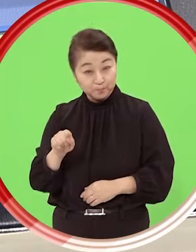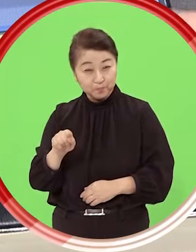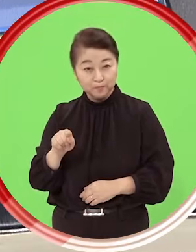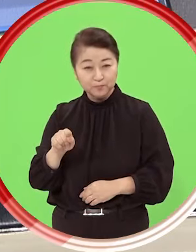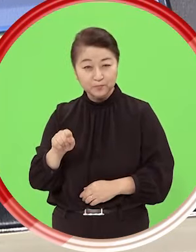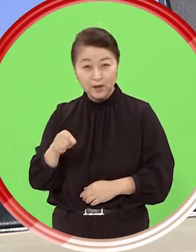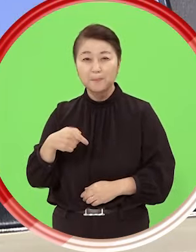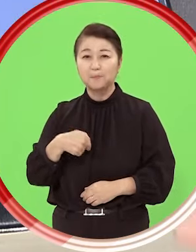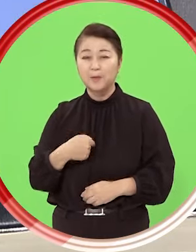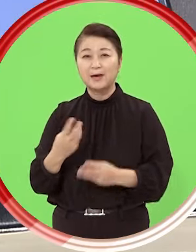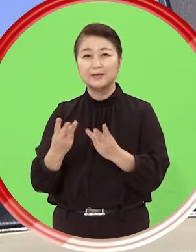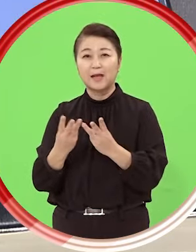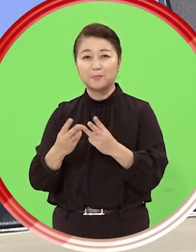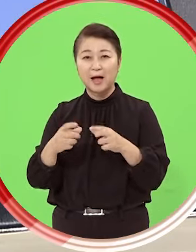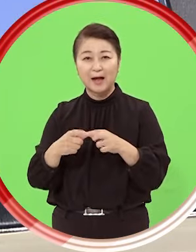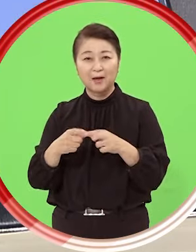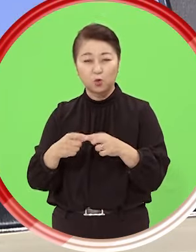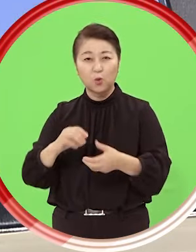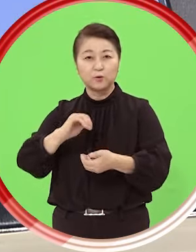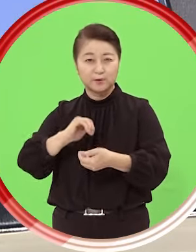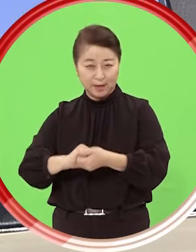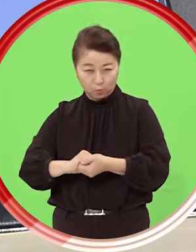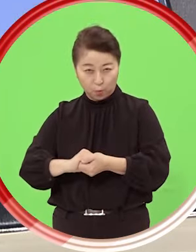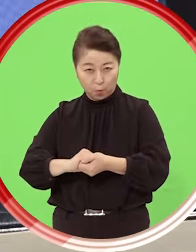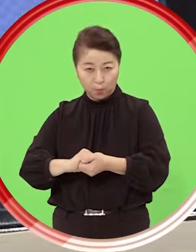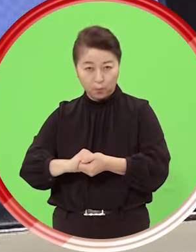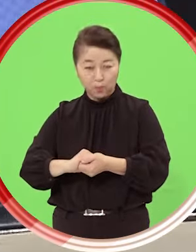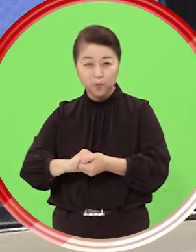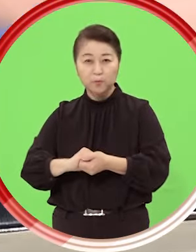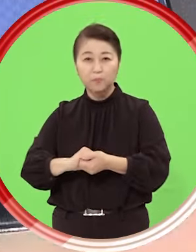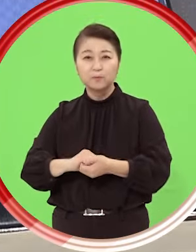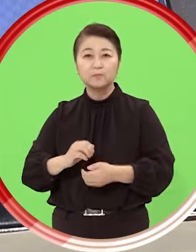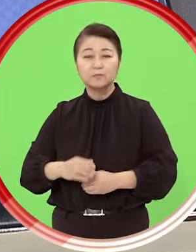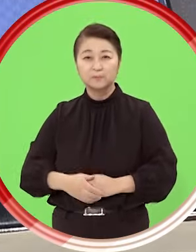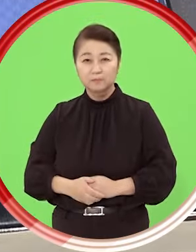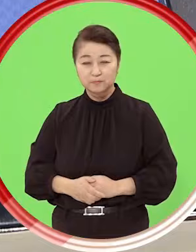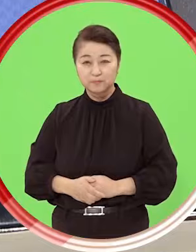ここでマイナンバーカードのセットですね。